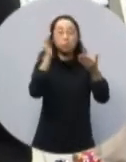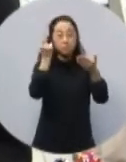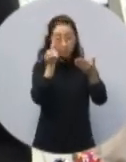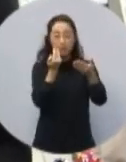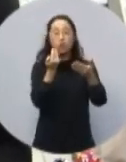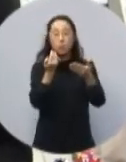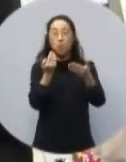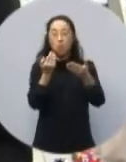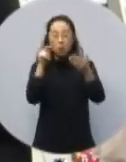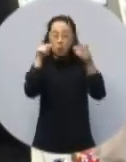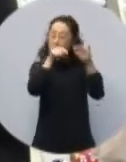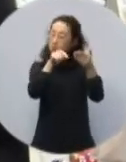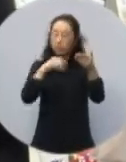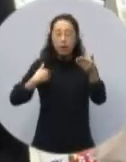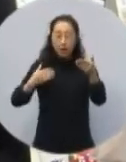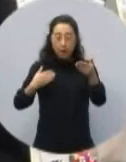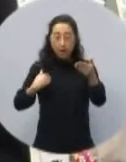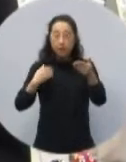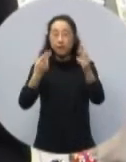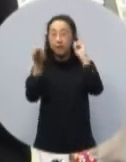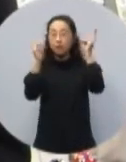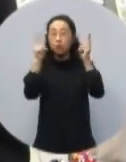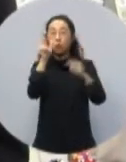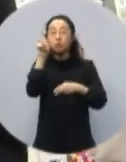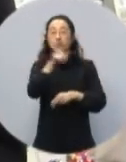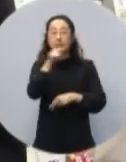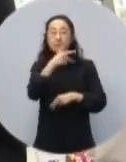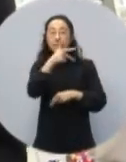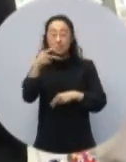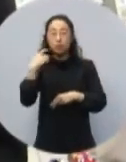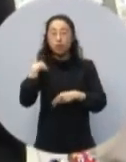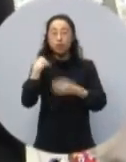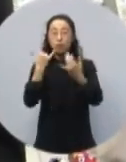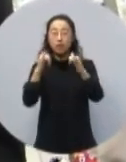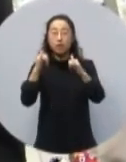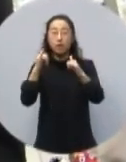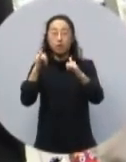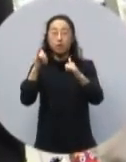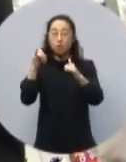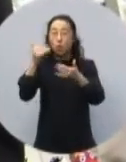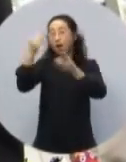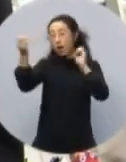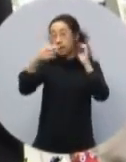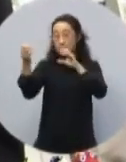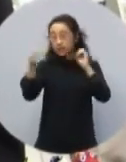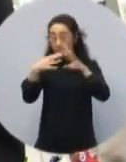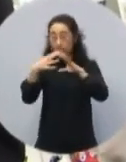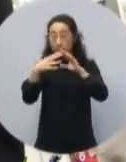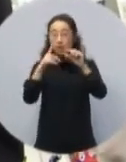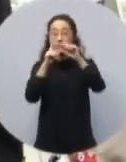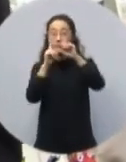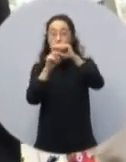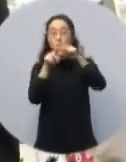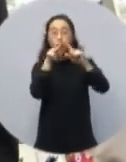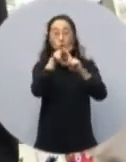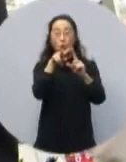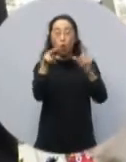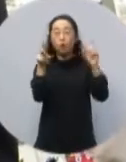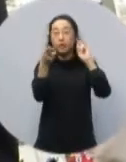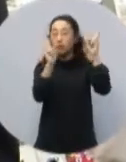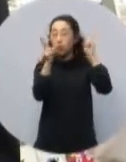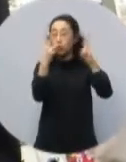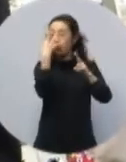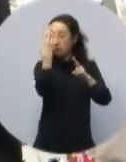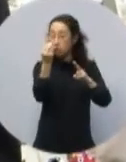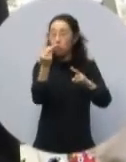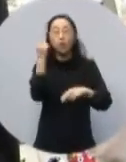では見ることのできない企業の人事の担当の方の声を直に聞いて中小企業の魅力を感じて